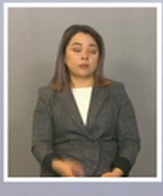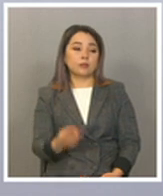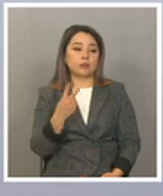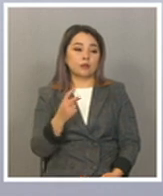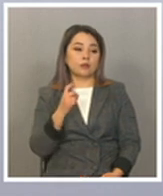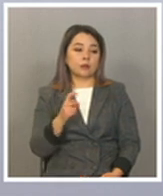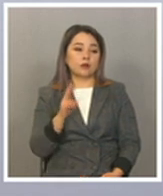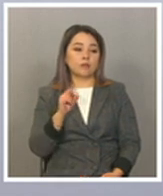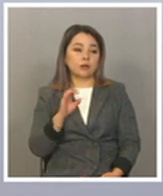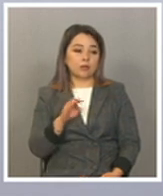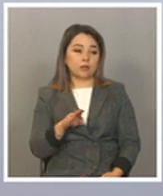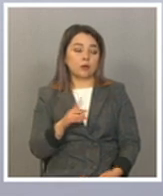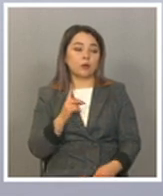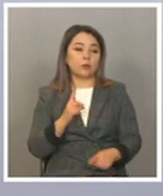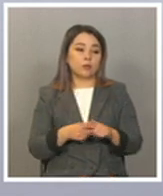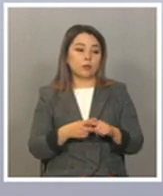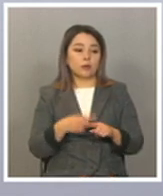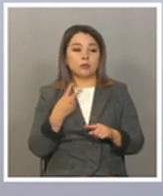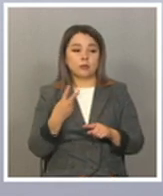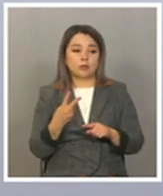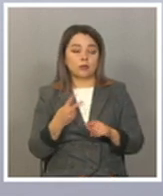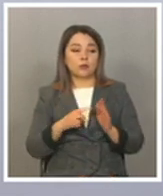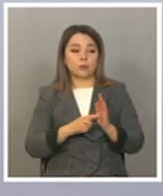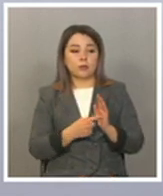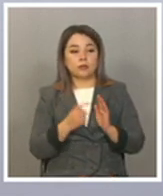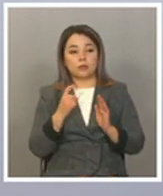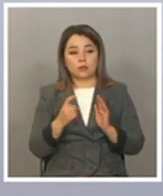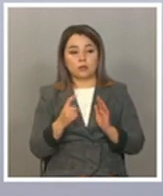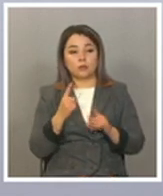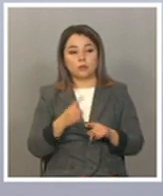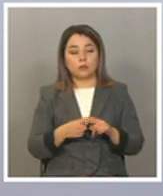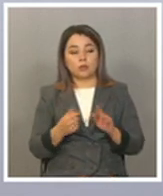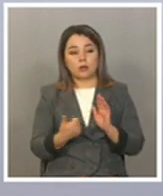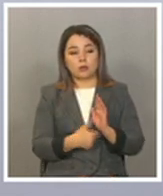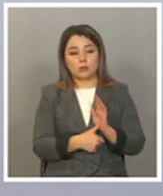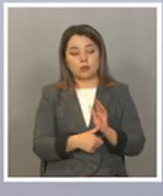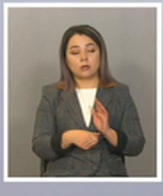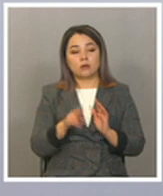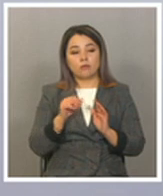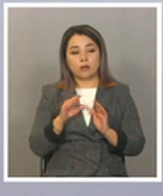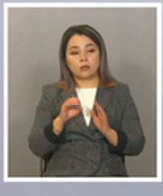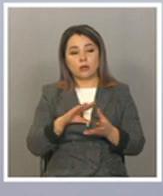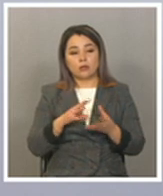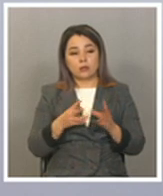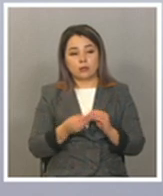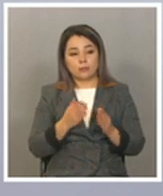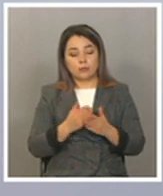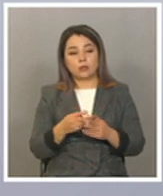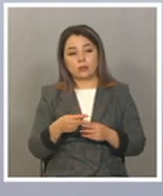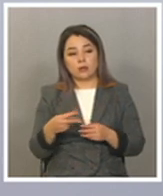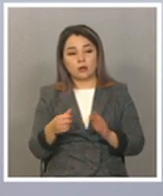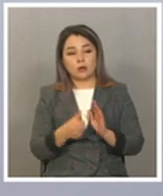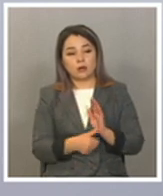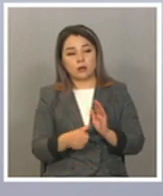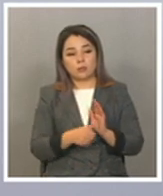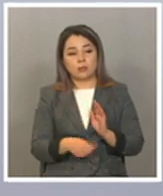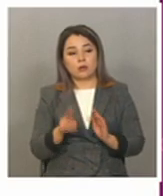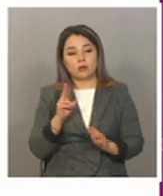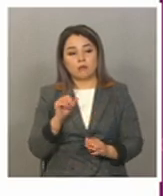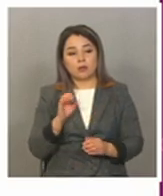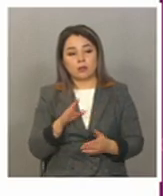2x квадрат қосылған 2 көбейтілген x қосылған 6-ның квадраты тең 60-тың